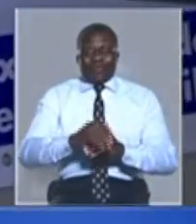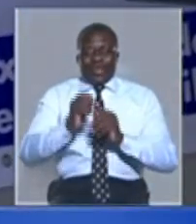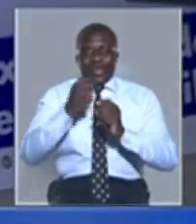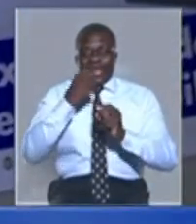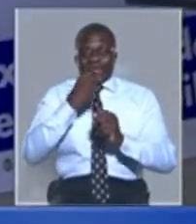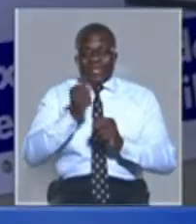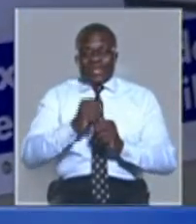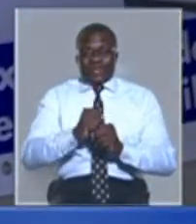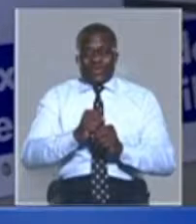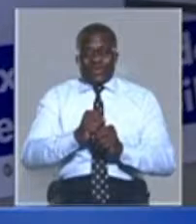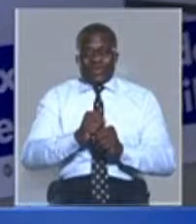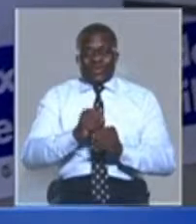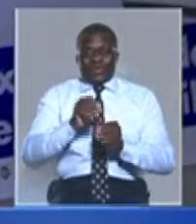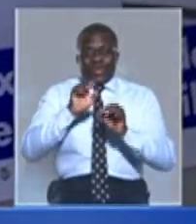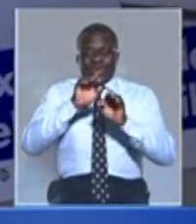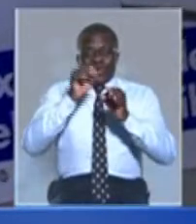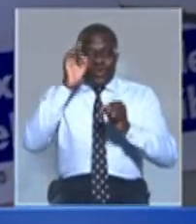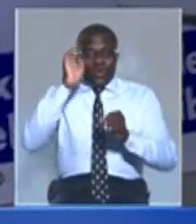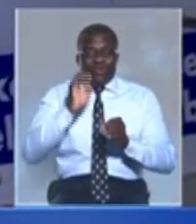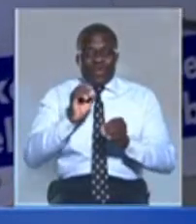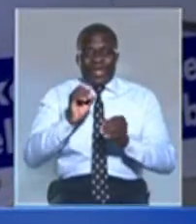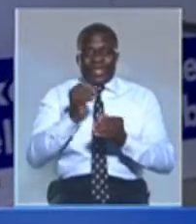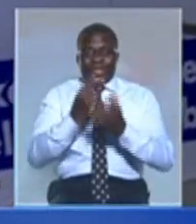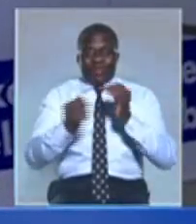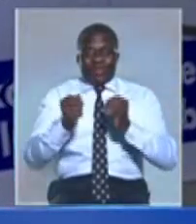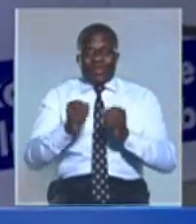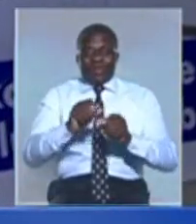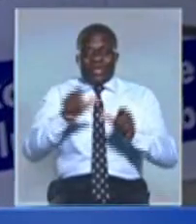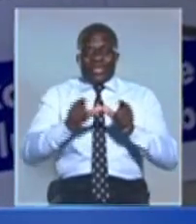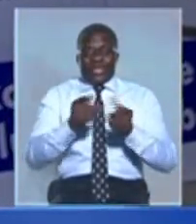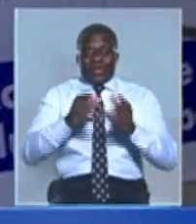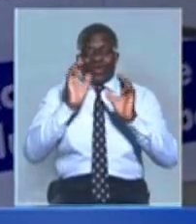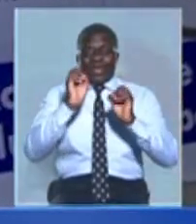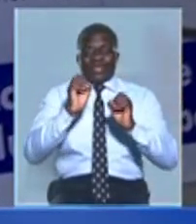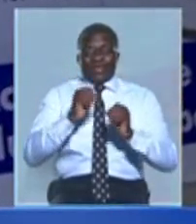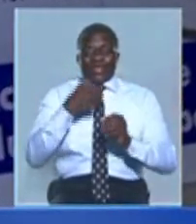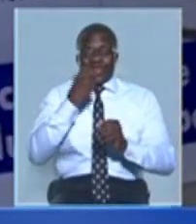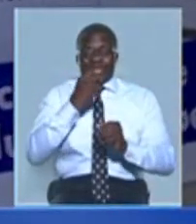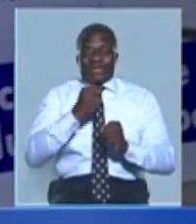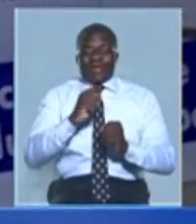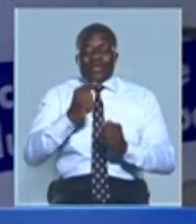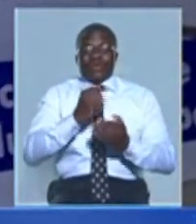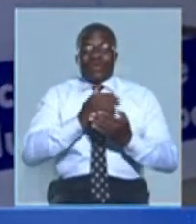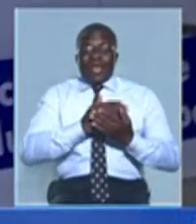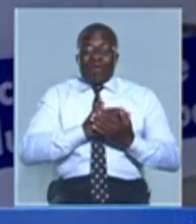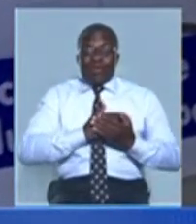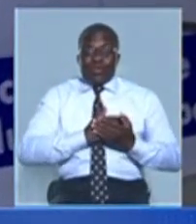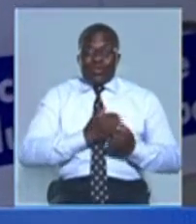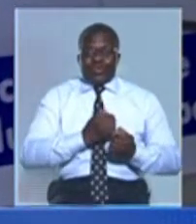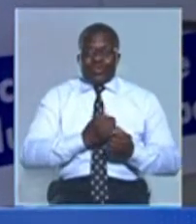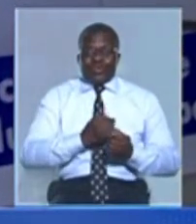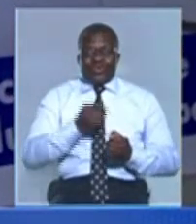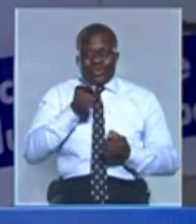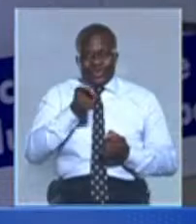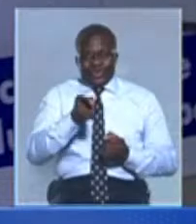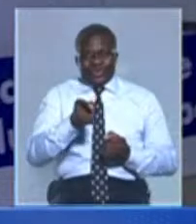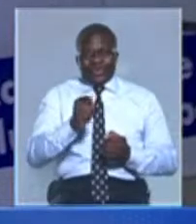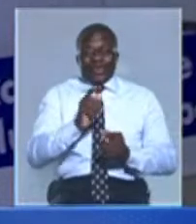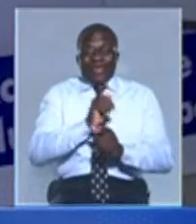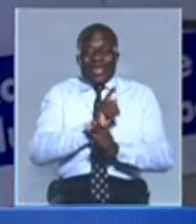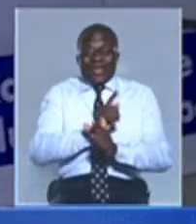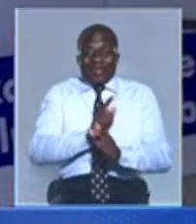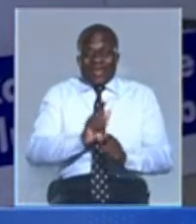Citation. Le foyer conjugal est le lieu par excellence de l'expression de l'amour, nullement celui de la